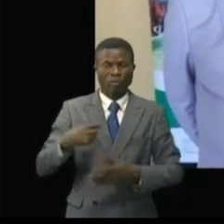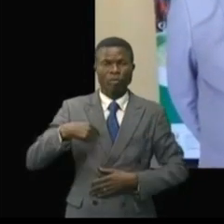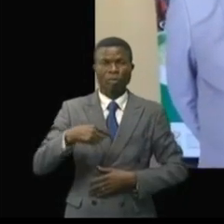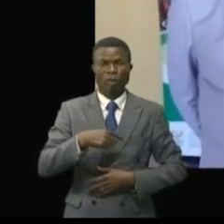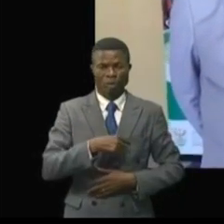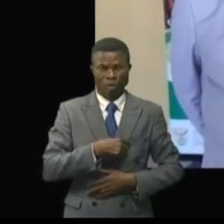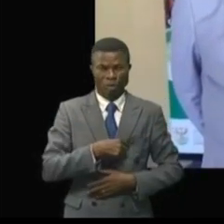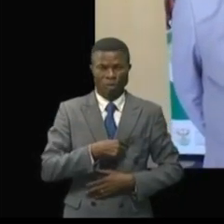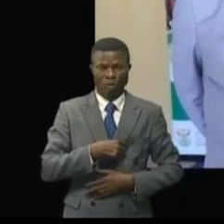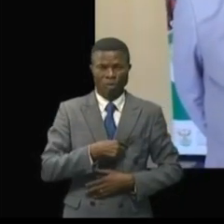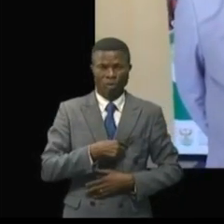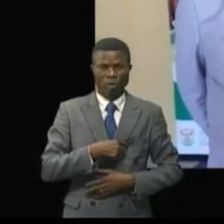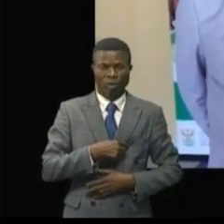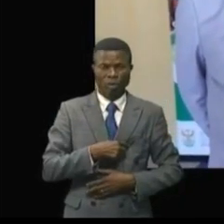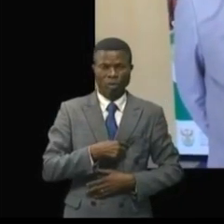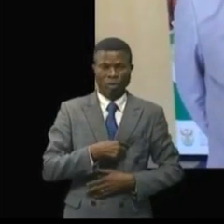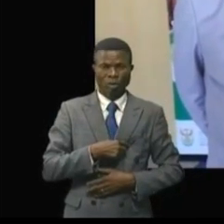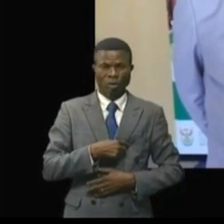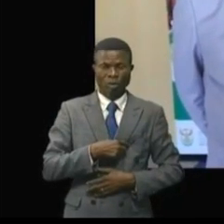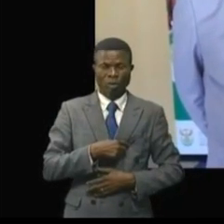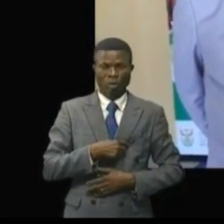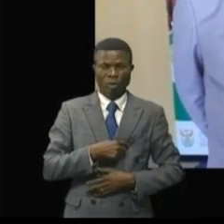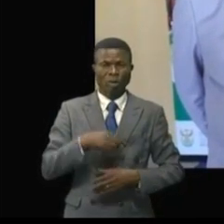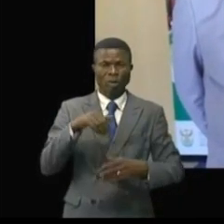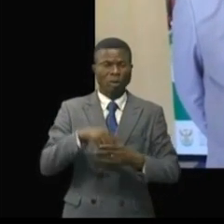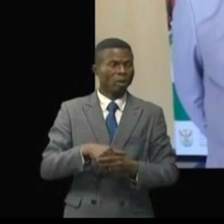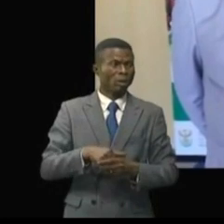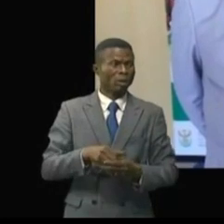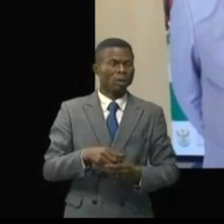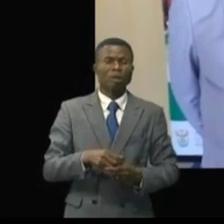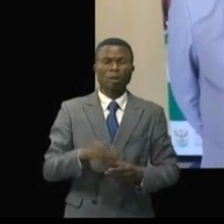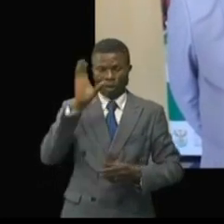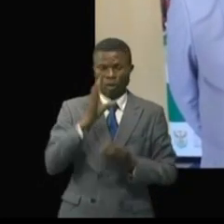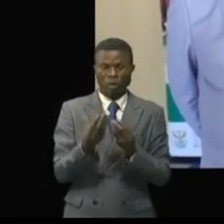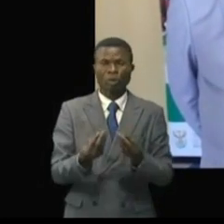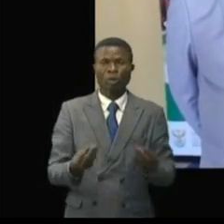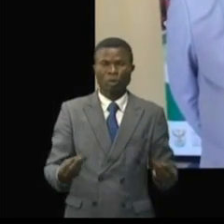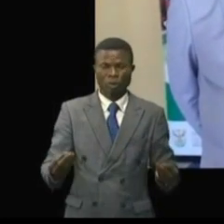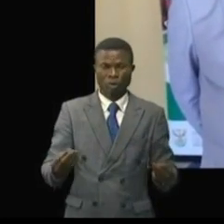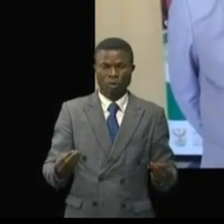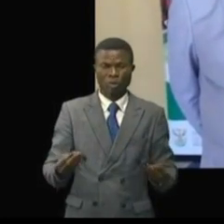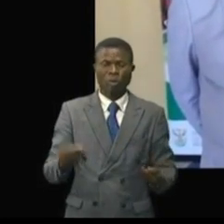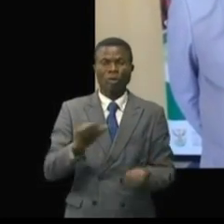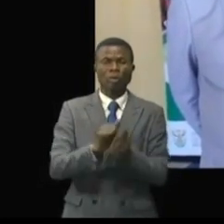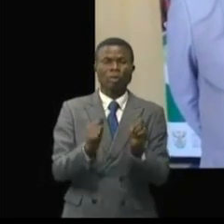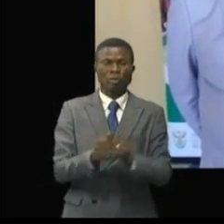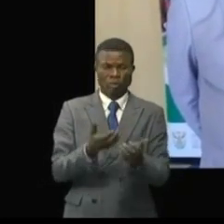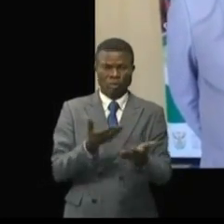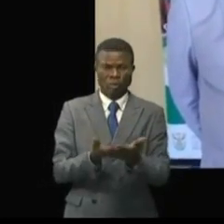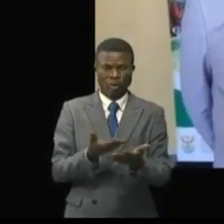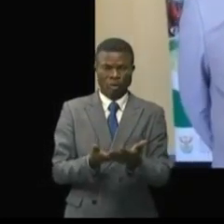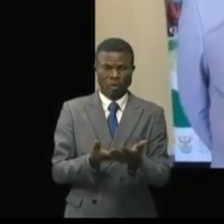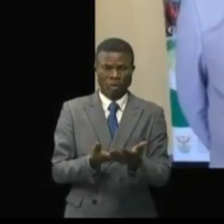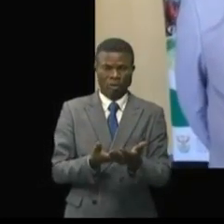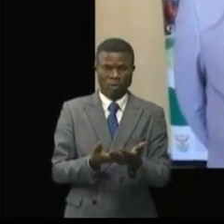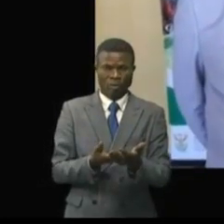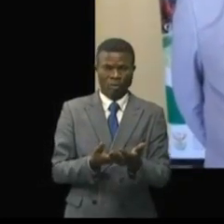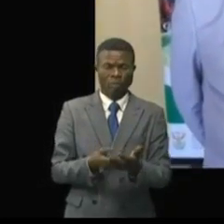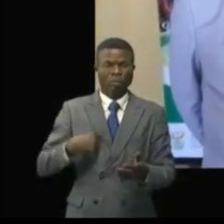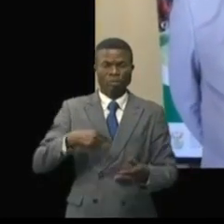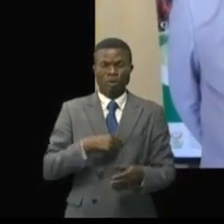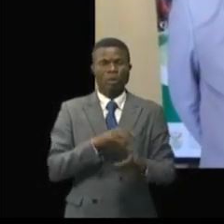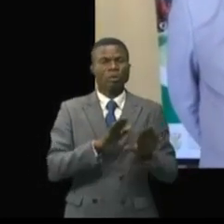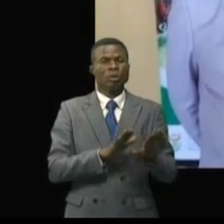avons dit qu'au niveau des... nous devons trouver solution pour ces problèmes, que nous